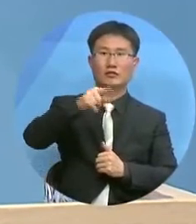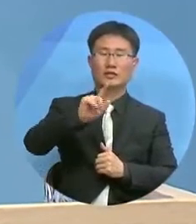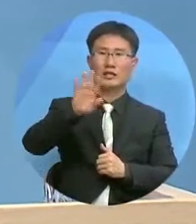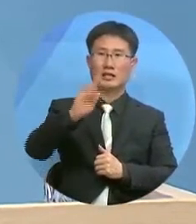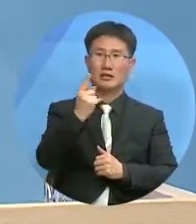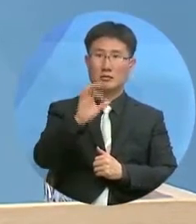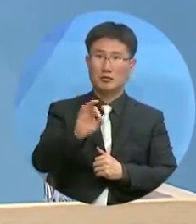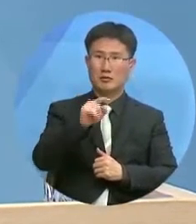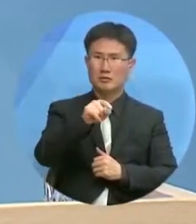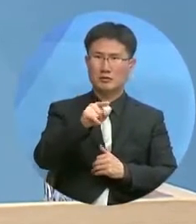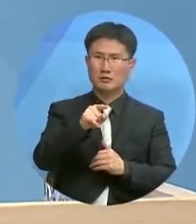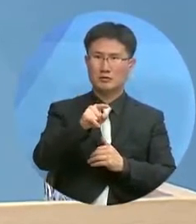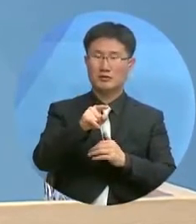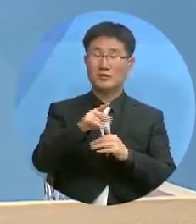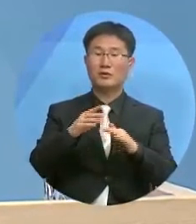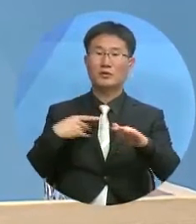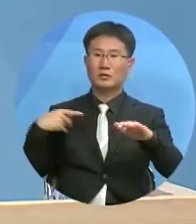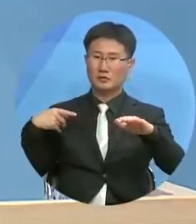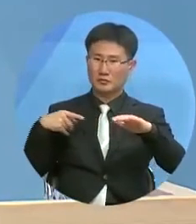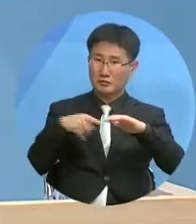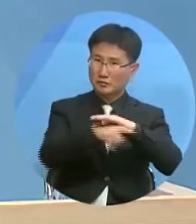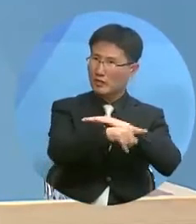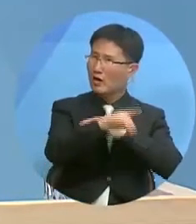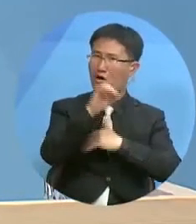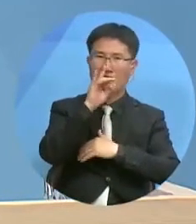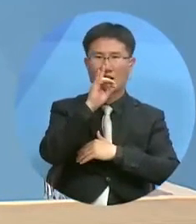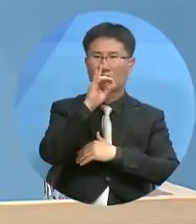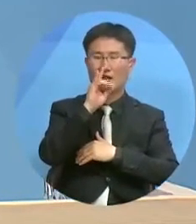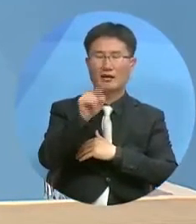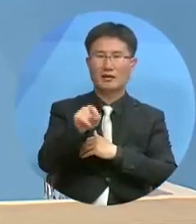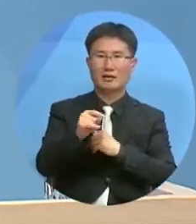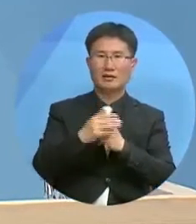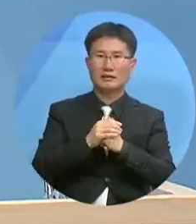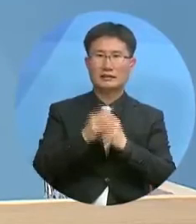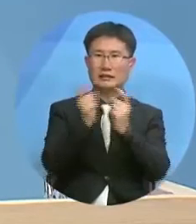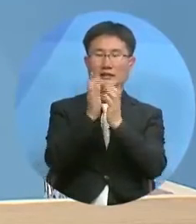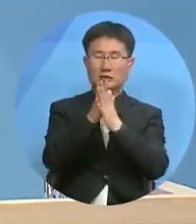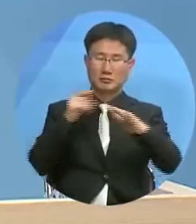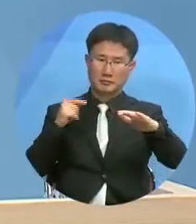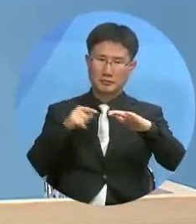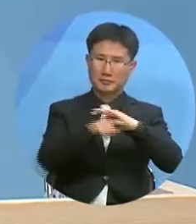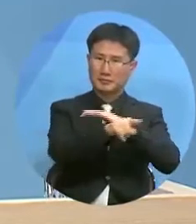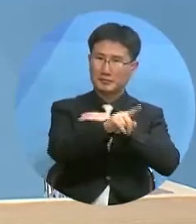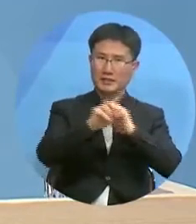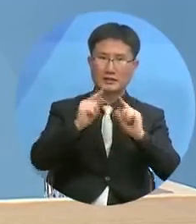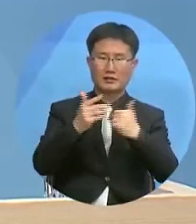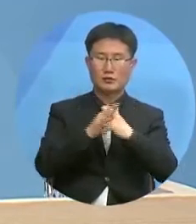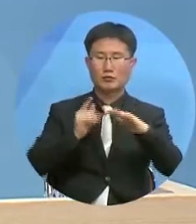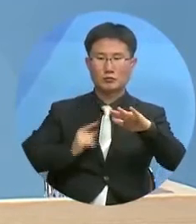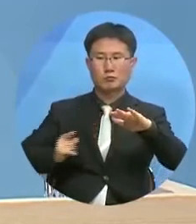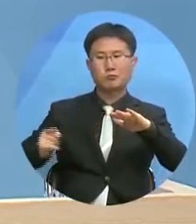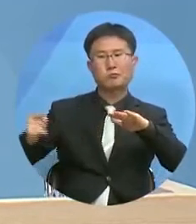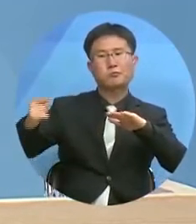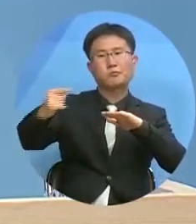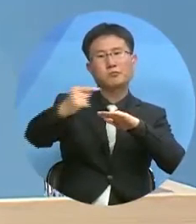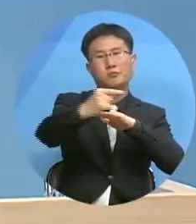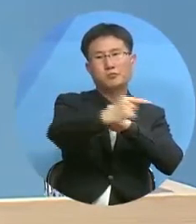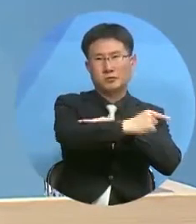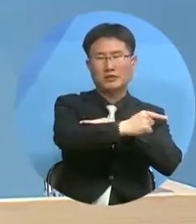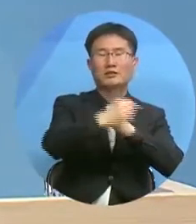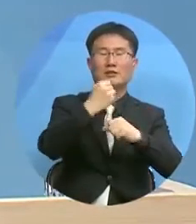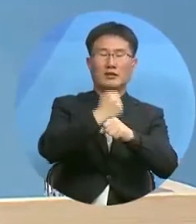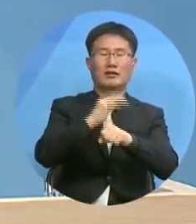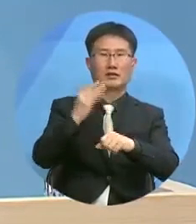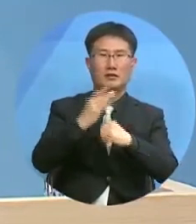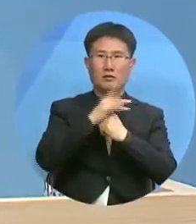근로 통과해서는 안 된다. 국사봉을 직접 통과하지 말고 우회 통과를 해야